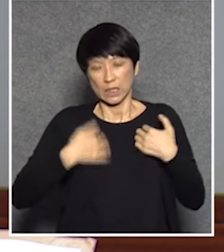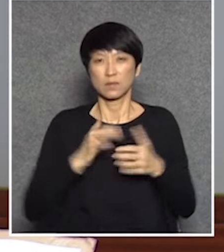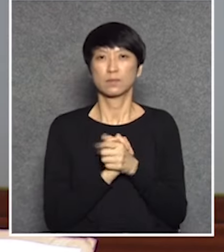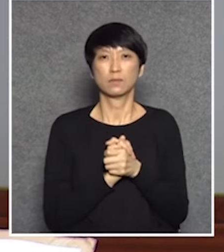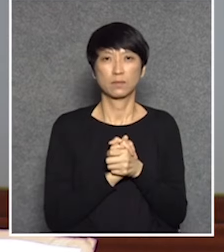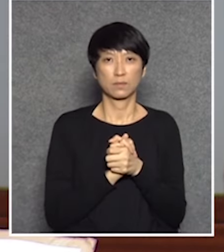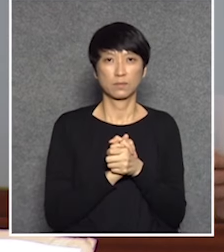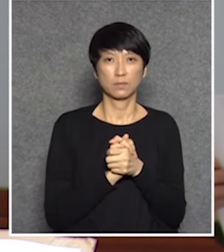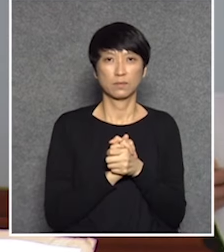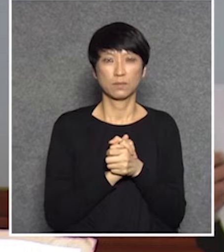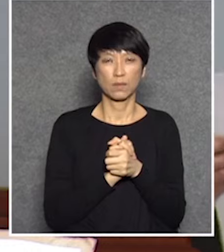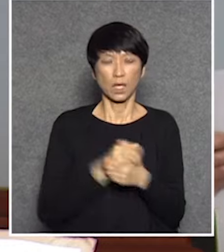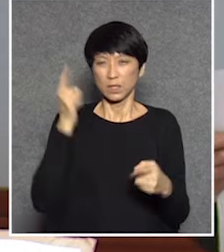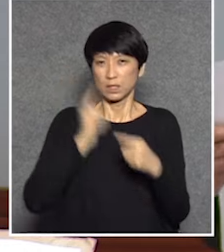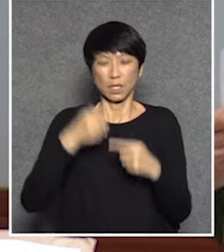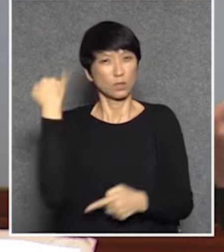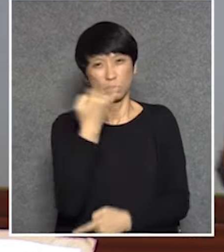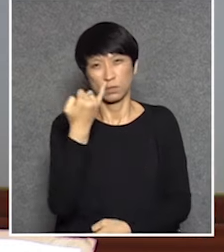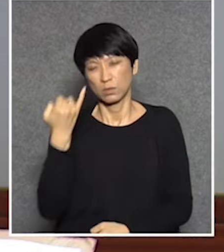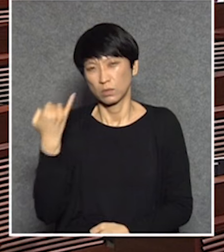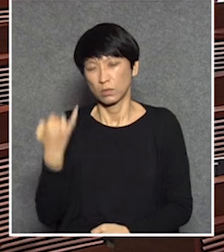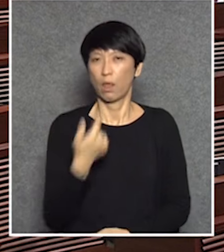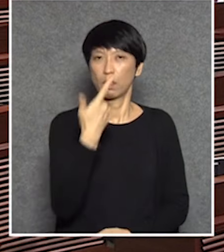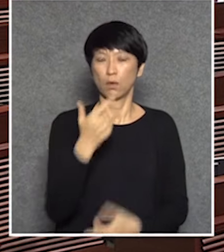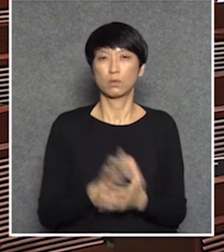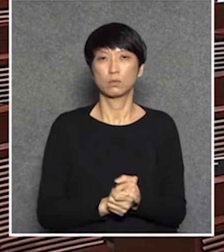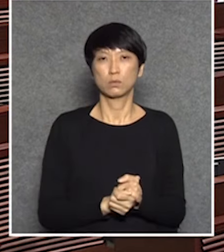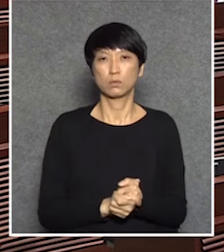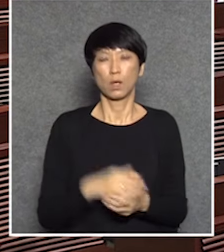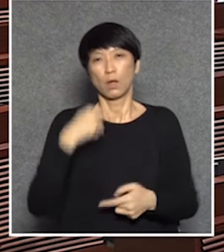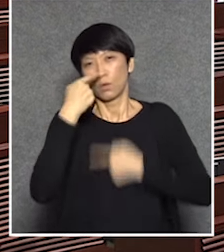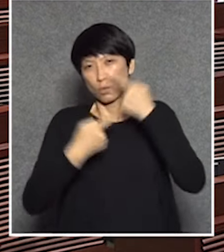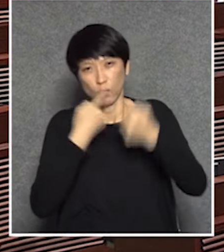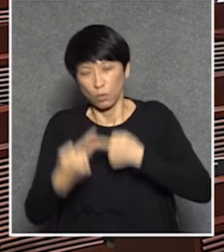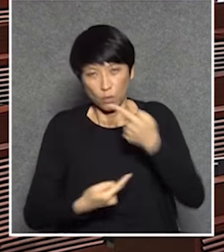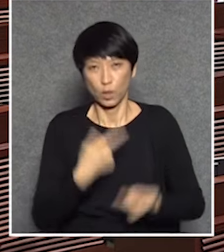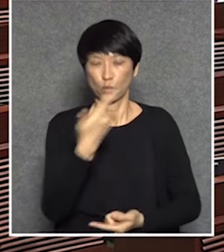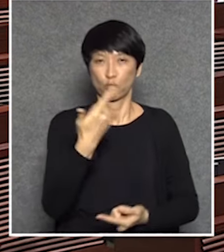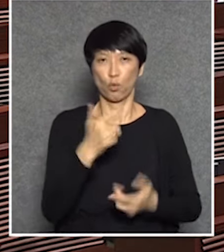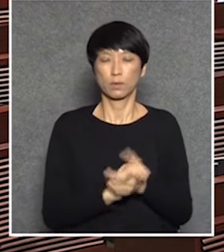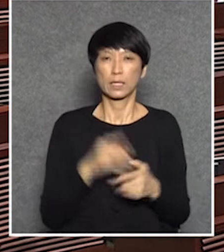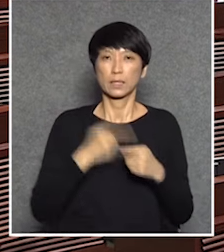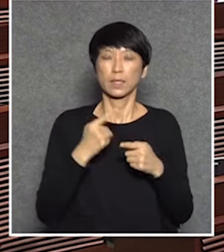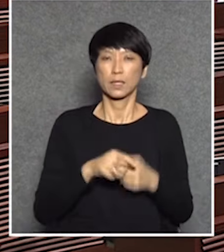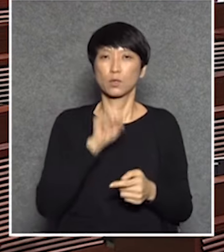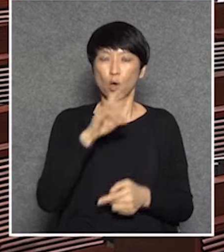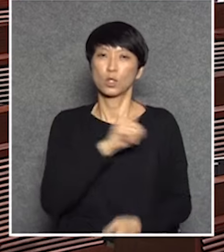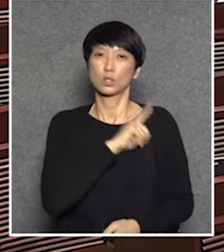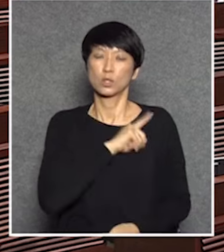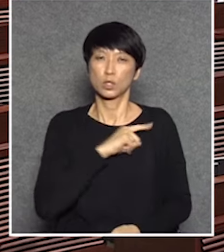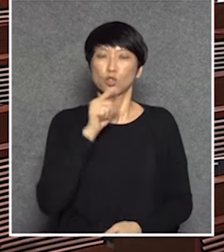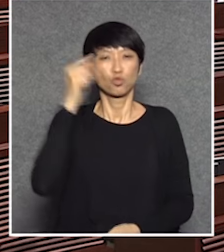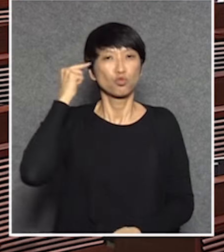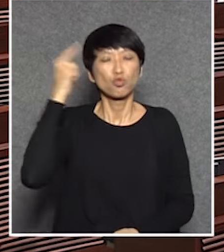真係慶祝難輸，我一路咁讀落去都有排讀。 係咪啊？我其實我就要嚟咧，本身我就唔係想咁讀嘅，我